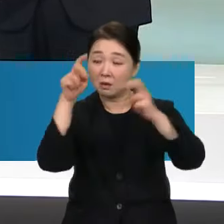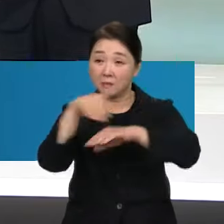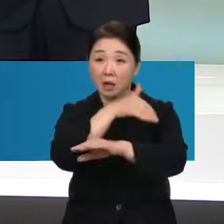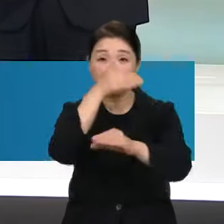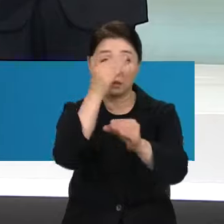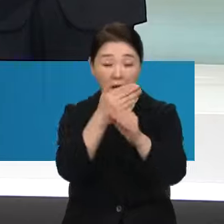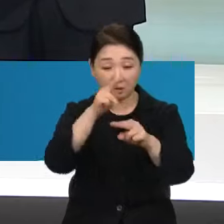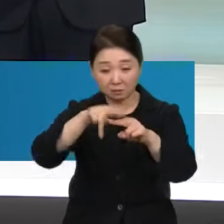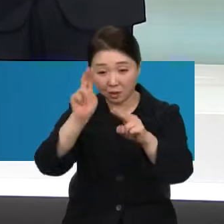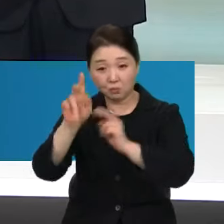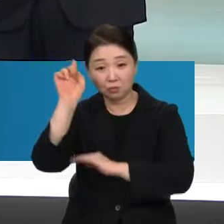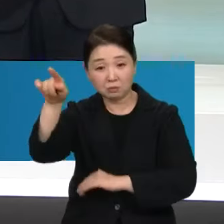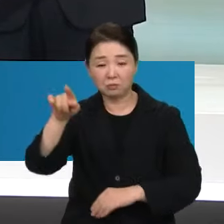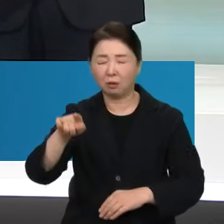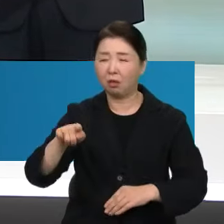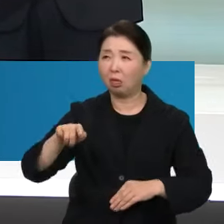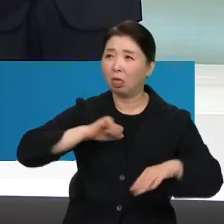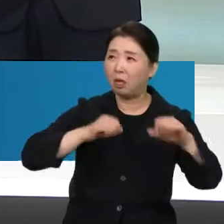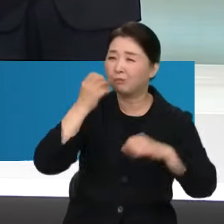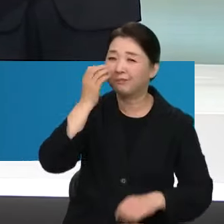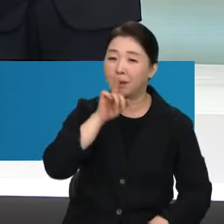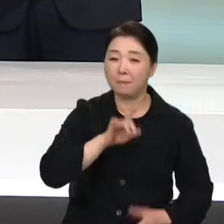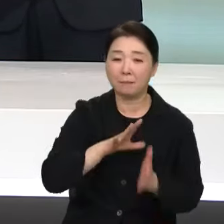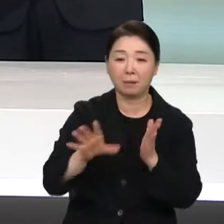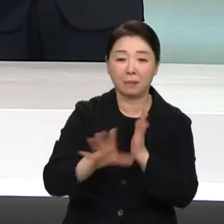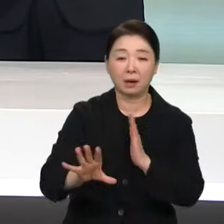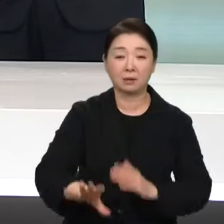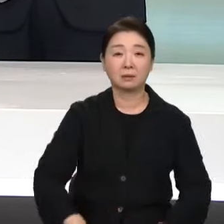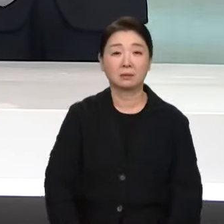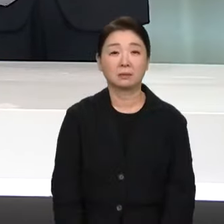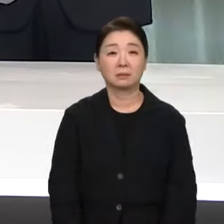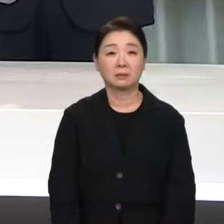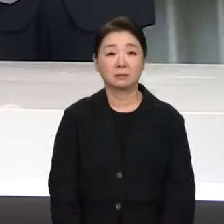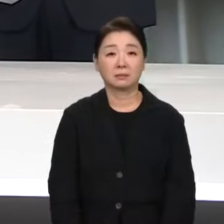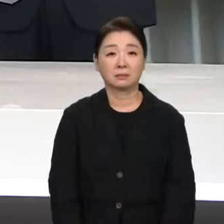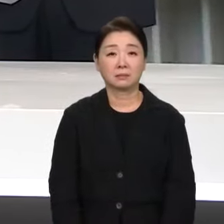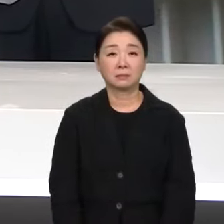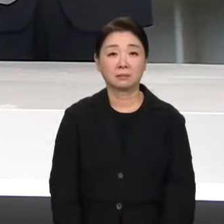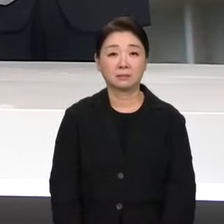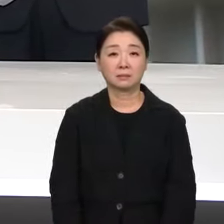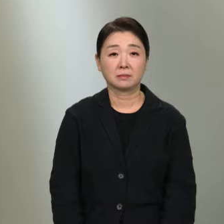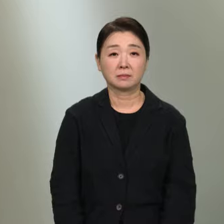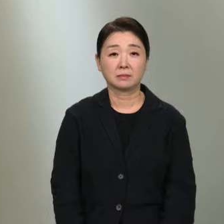그만둔 이후부터 이상 행동을 보여왔던 걸로 전해졌습니다. 먼저 최현수 기자입니다.